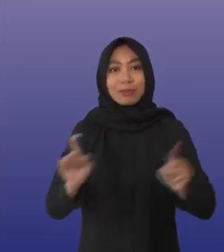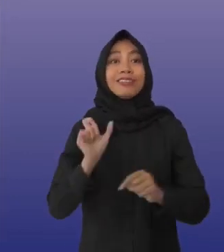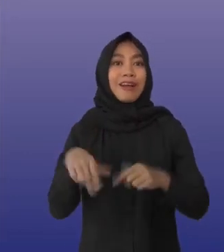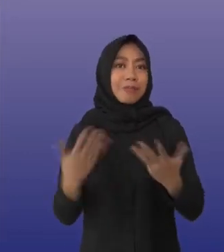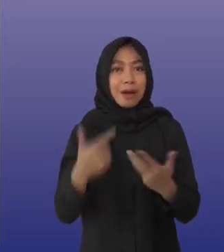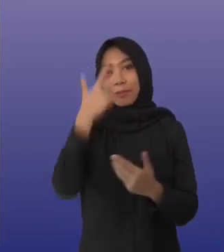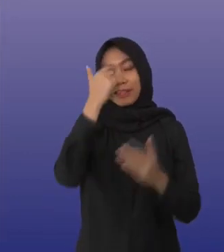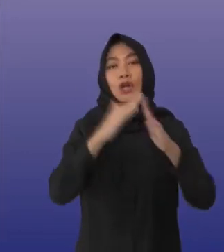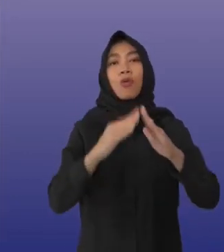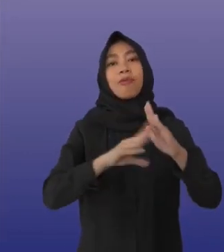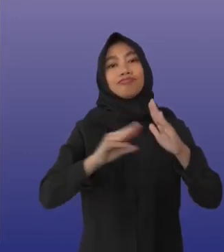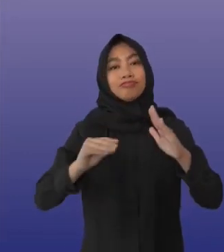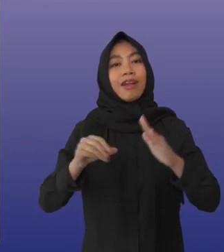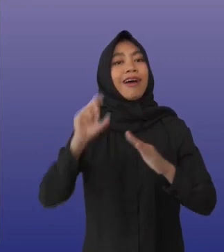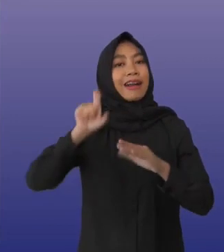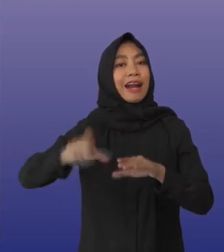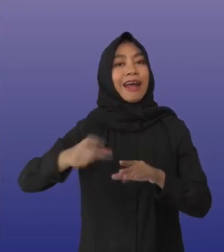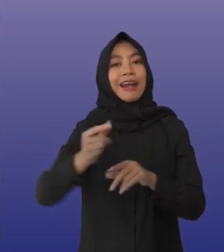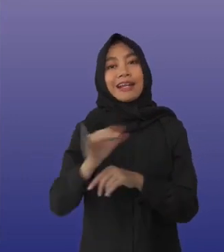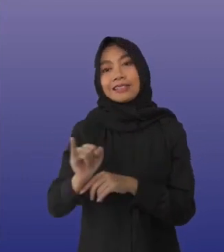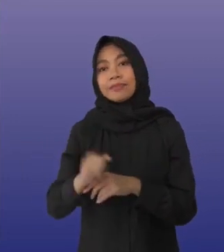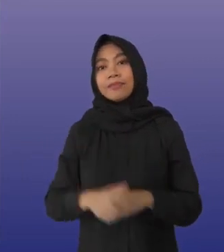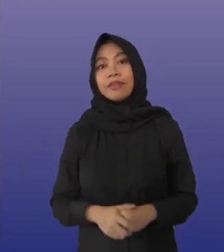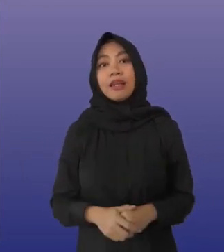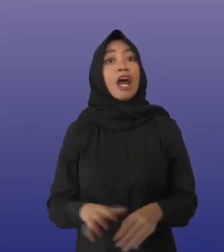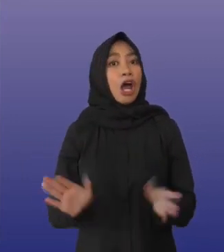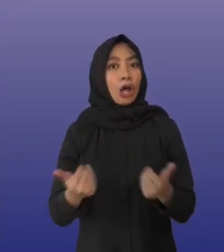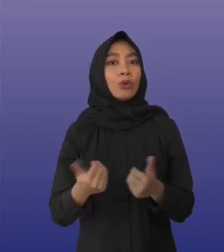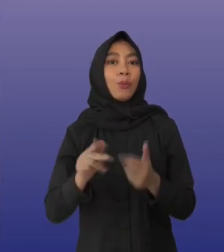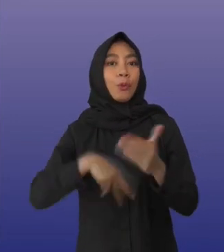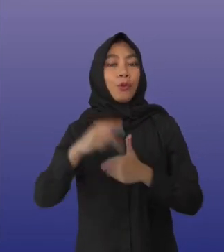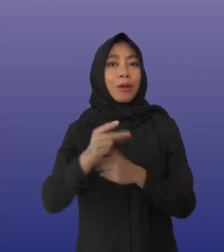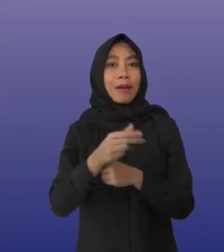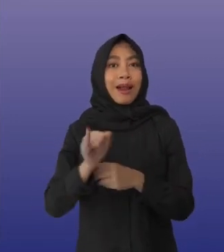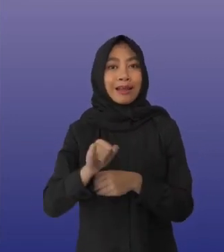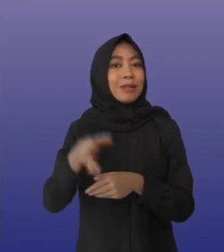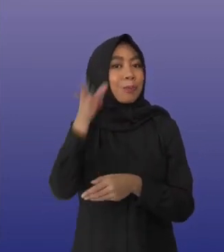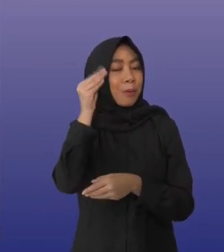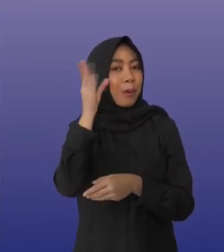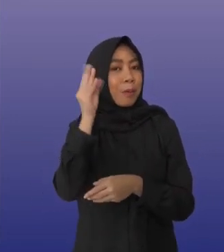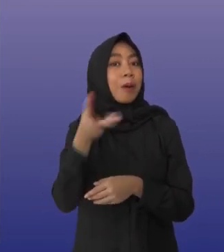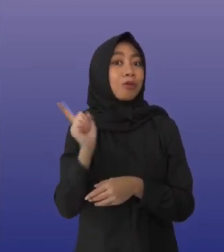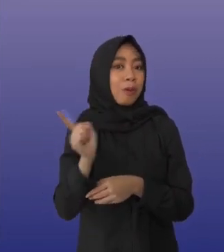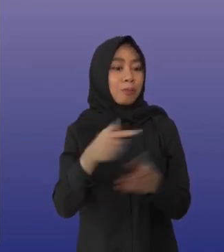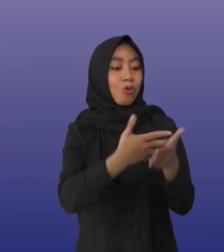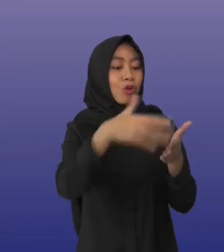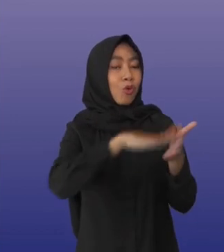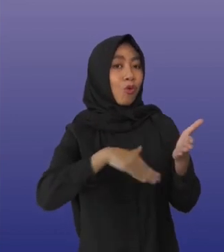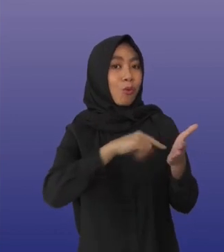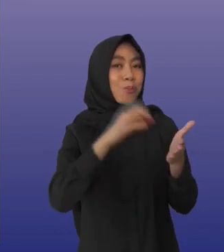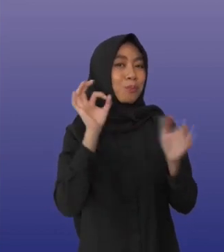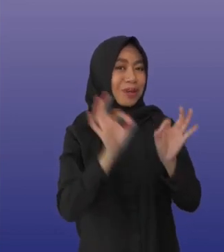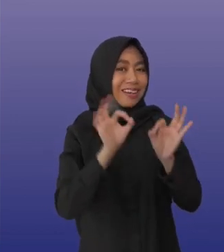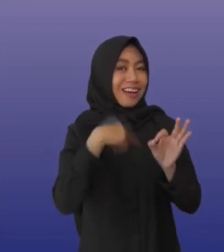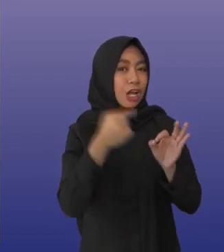program ini dengan sebaik-baiknya, karena program ini tentunya sesuai dengan kurikulum pendidikan nasional